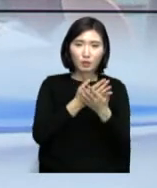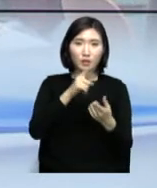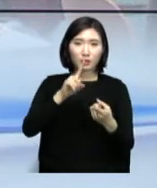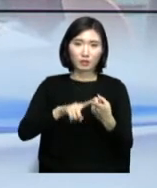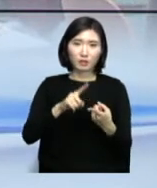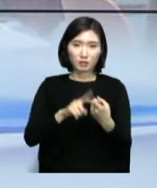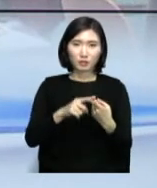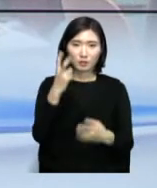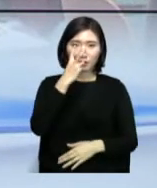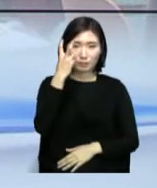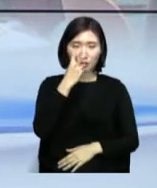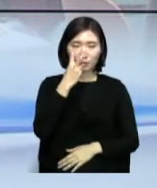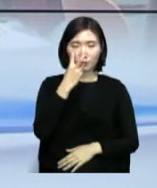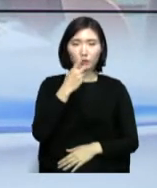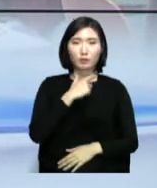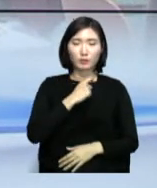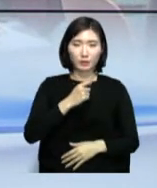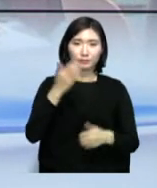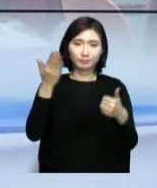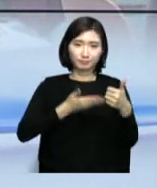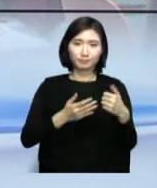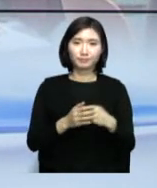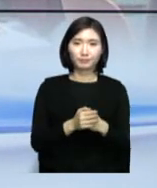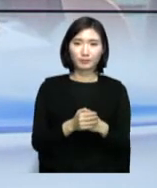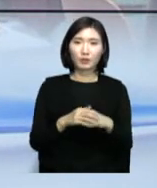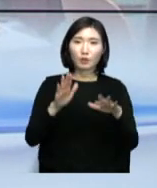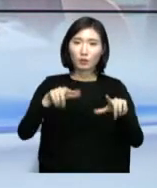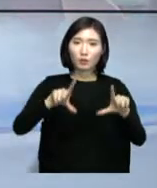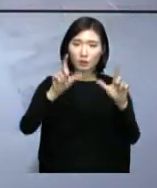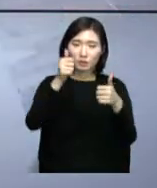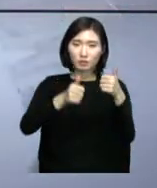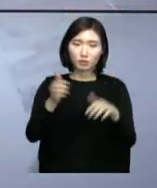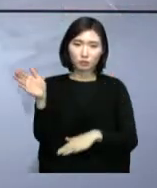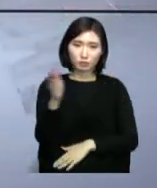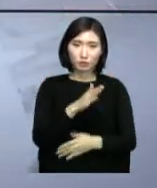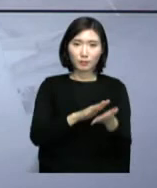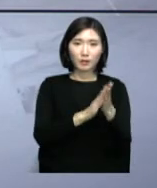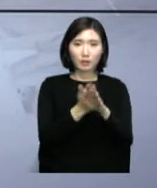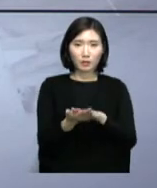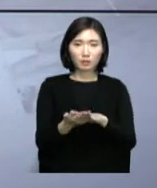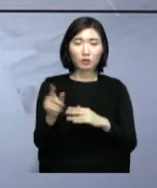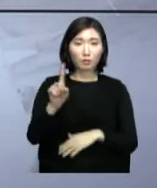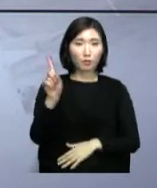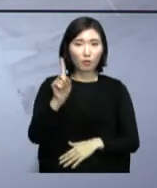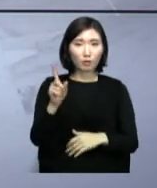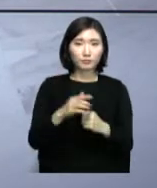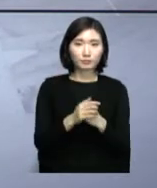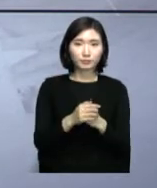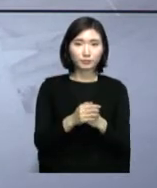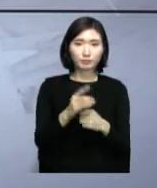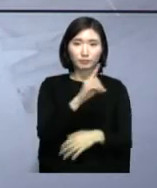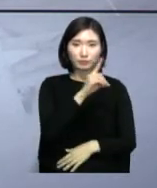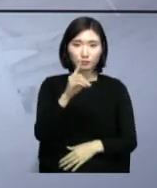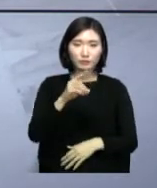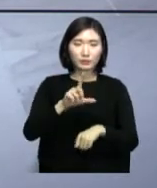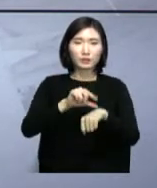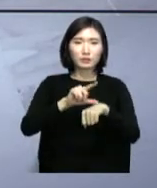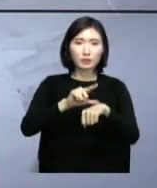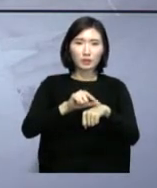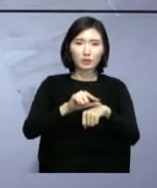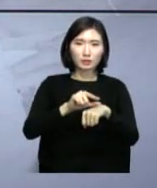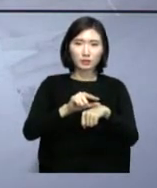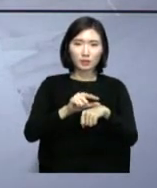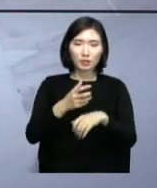다시한번 점검해 보시기 바랍니다 먼저 올해 시험부터 달라지는거 살펴보겠습니다 디지털 시계는 반입이